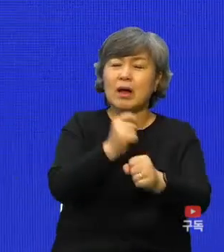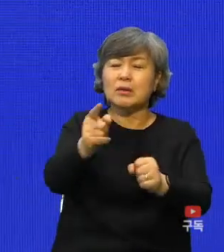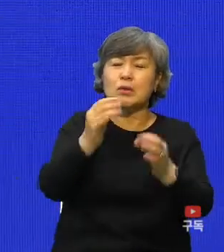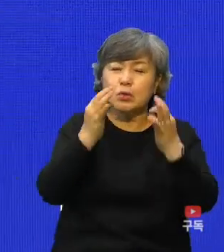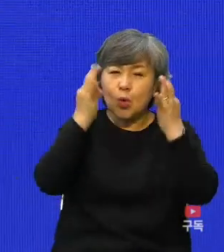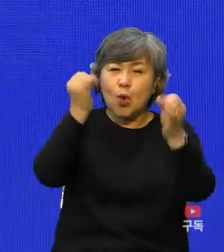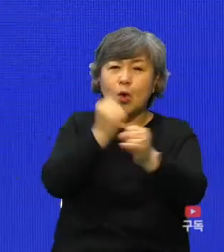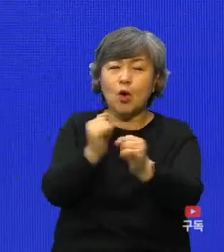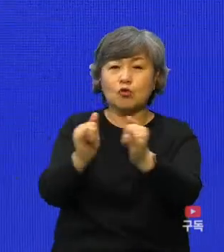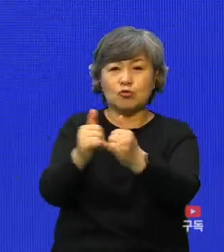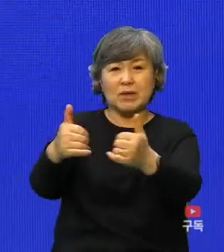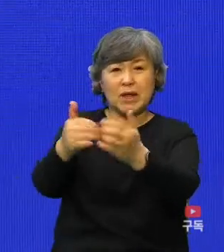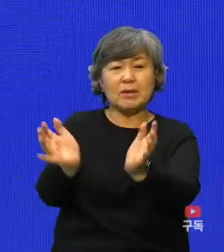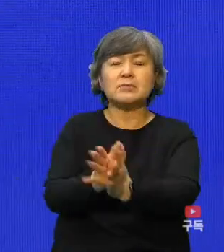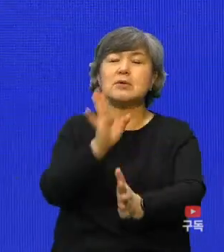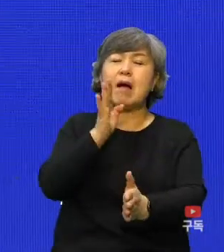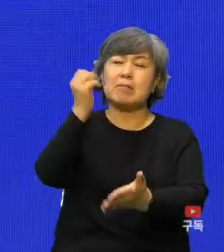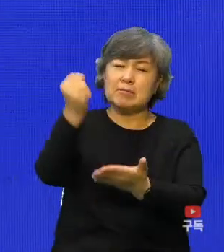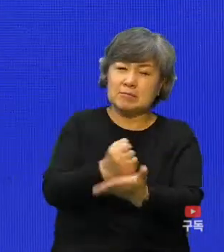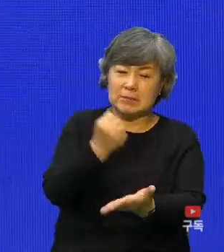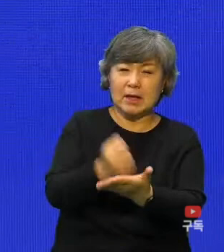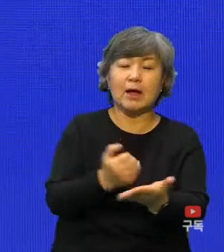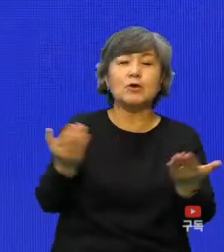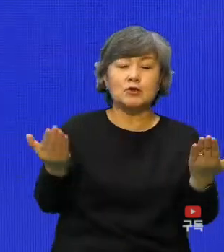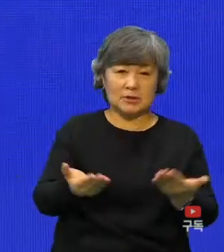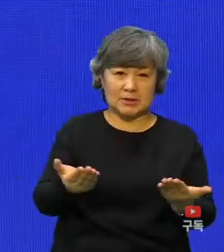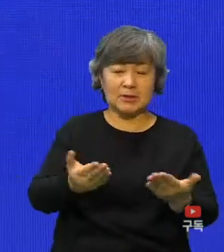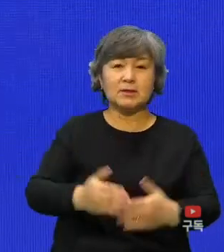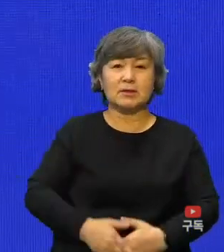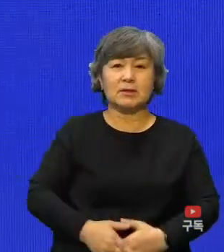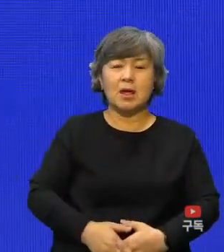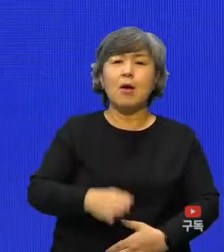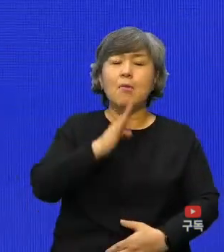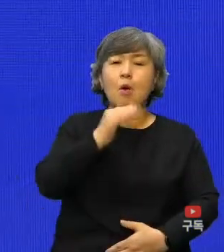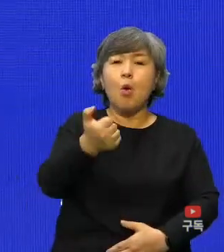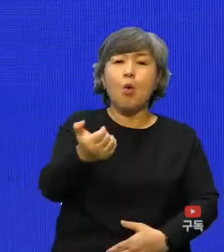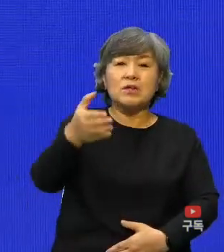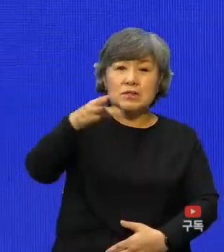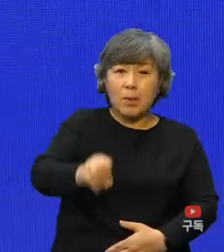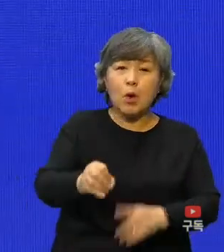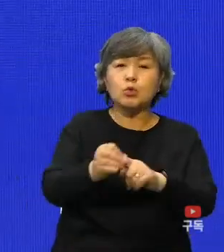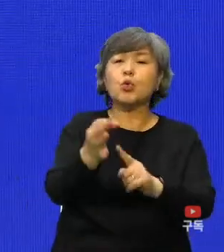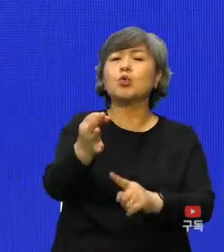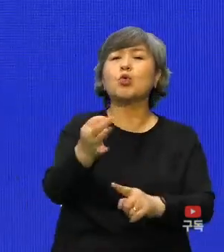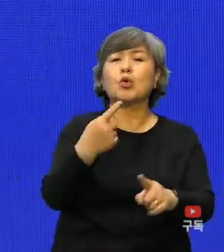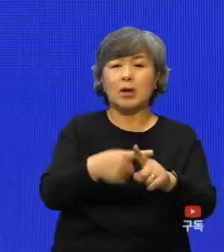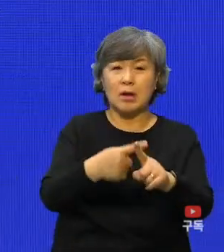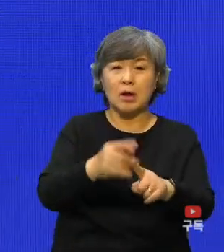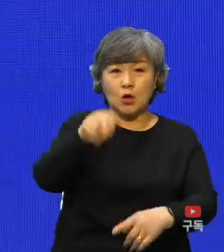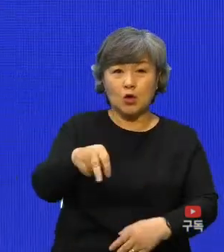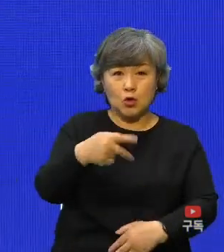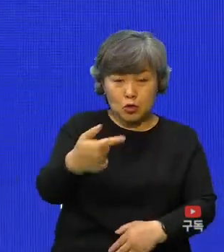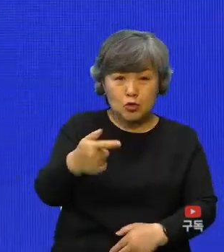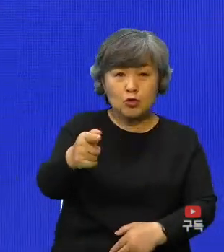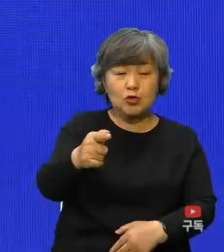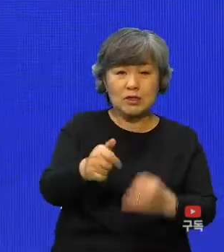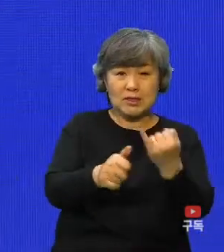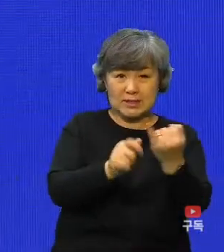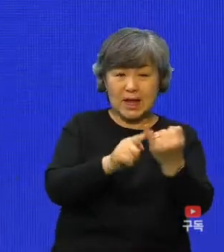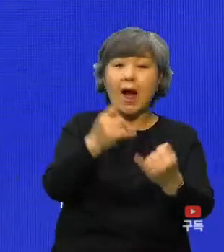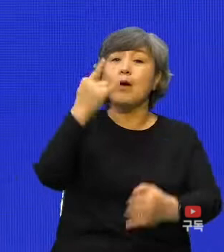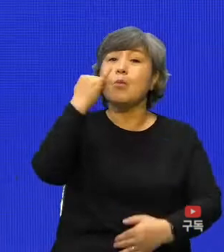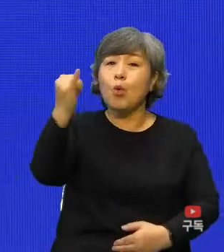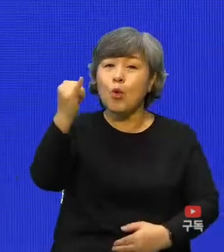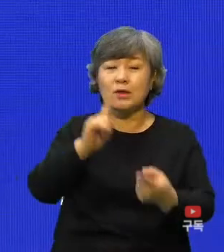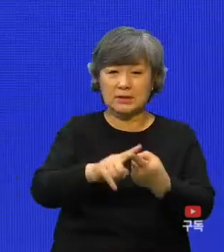쓰고 있는 국민의힘은 참으로 민망한 일입니다. 하필 50억 원이란 돈도 그렇습니다. 윤석열의 후보 장모 최모 씨는